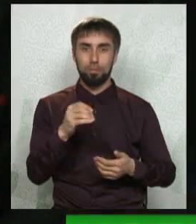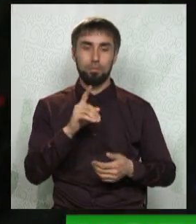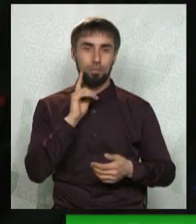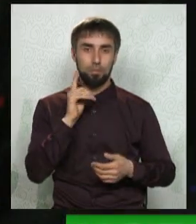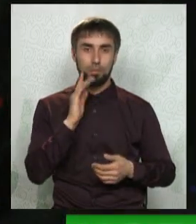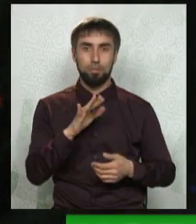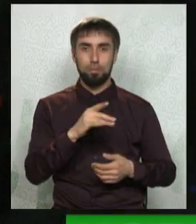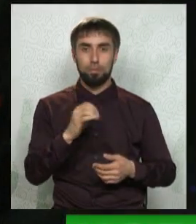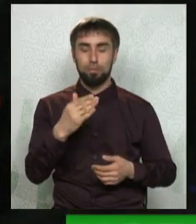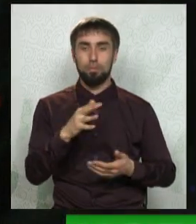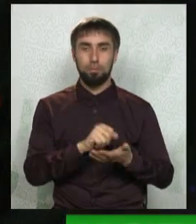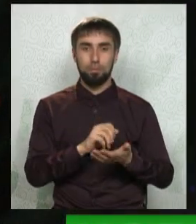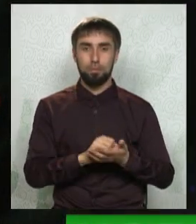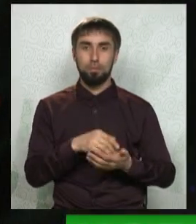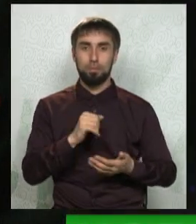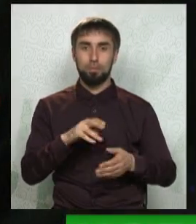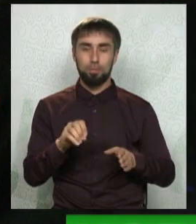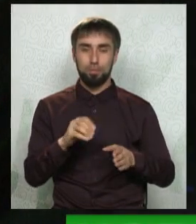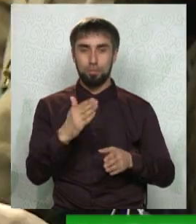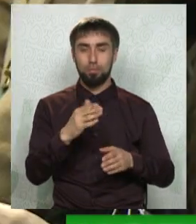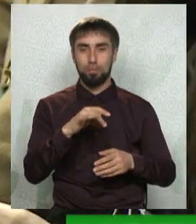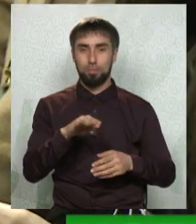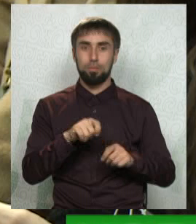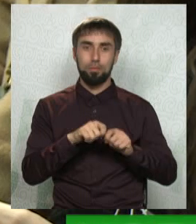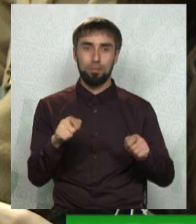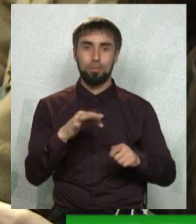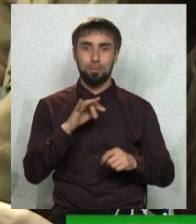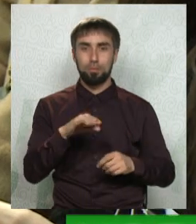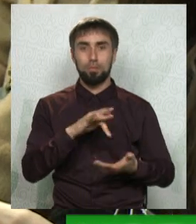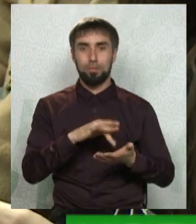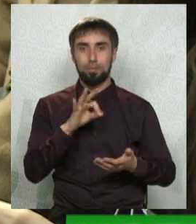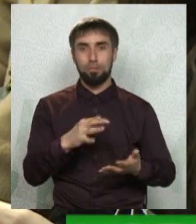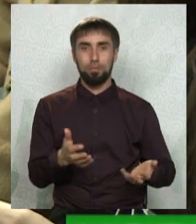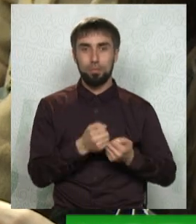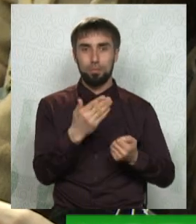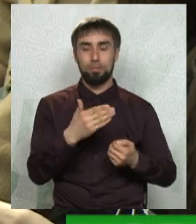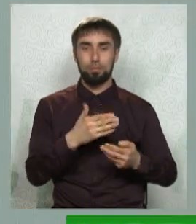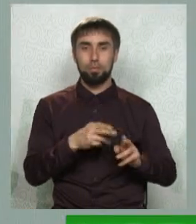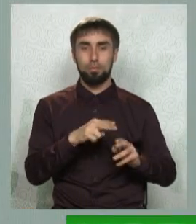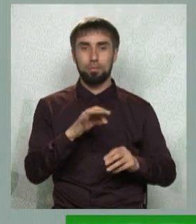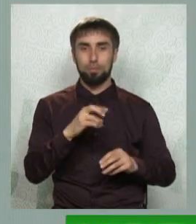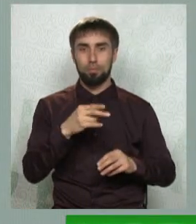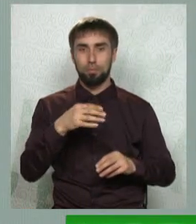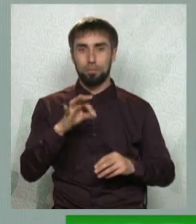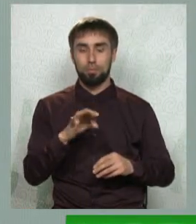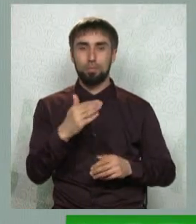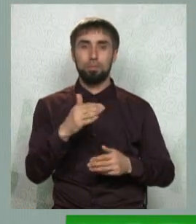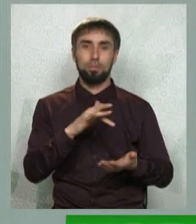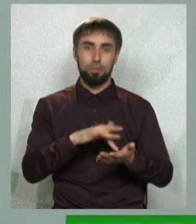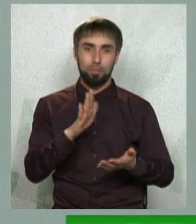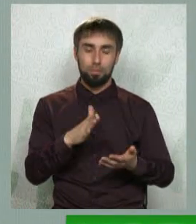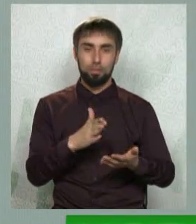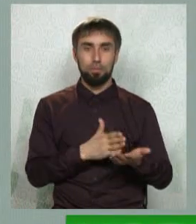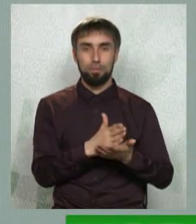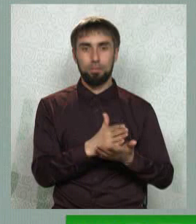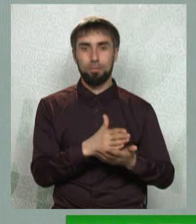молодежи в инновационную деятельность. Также в приоритете открытие ресурсного центра поддержки добровольчества. Данный центр позволит вывести регион